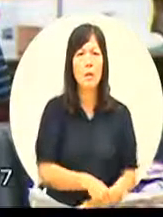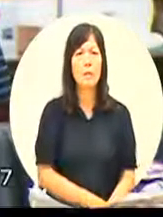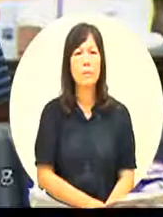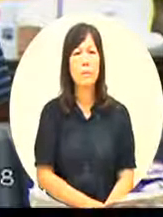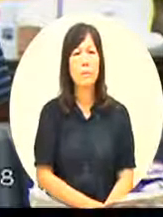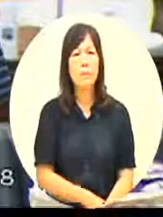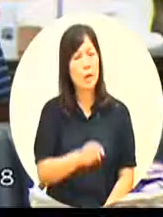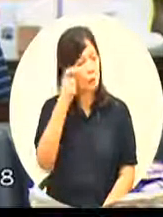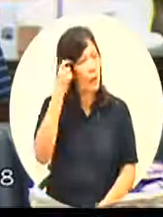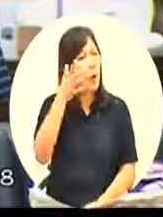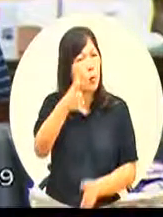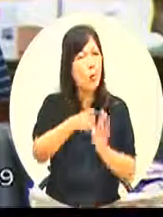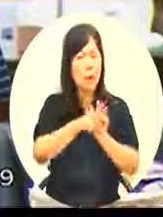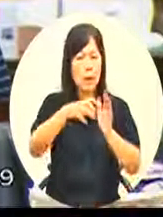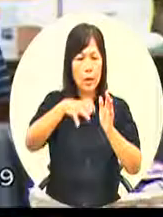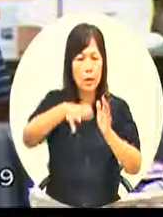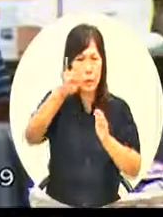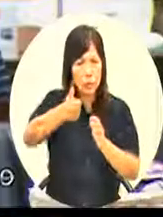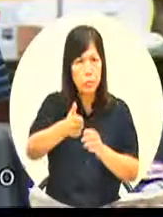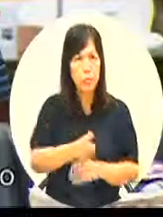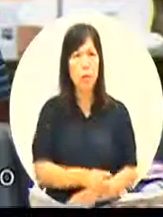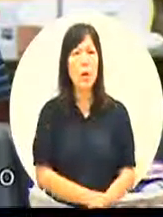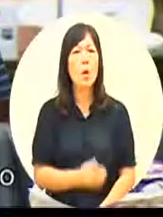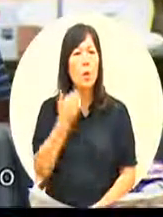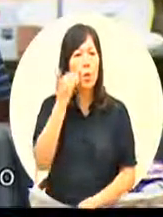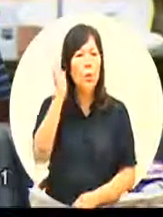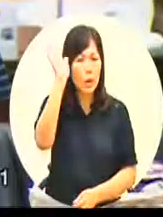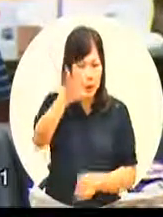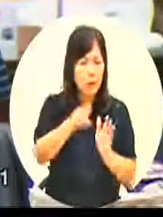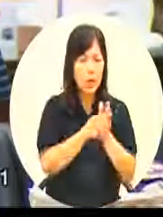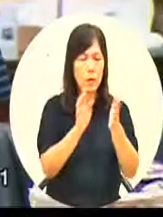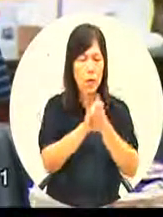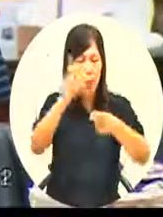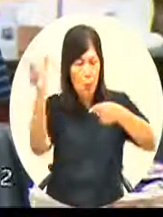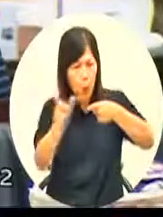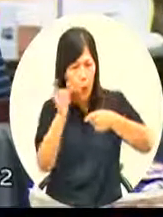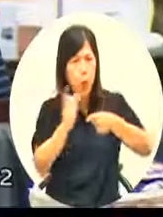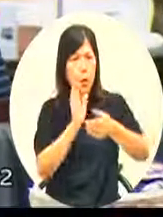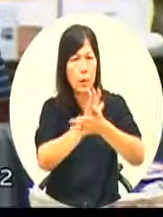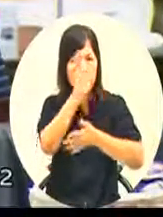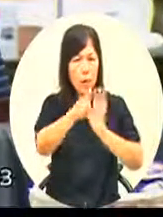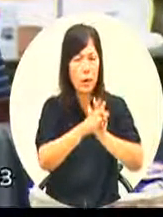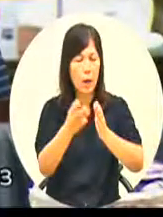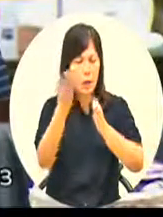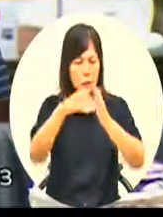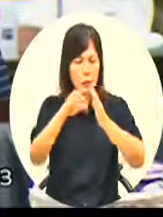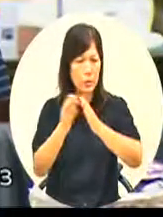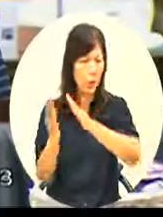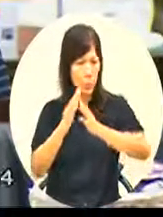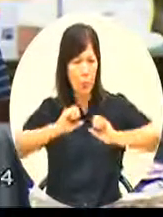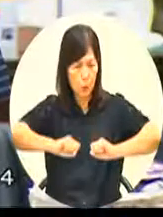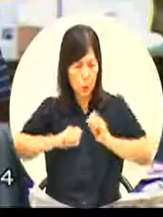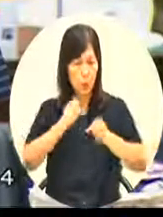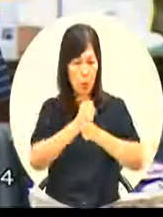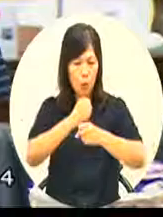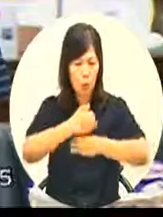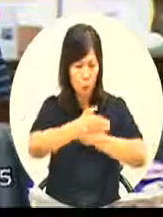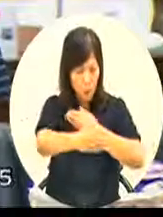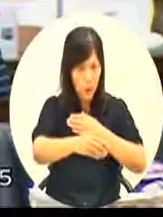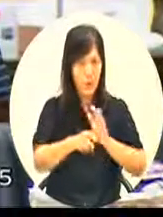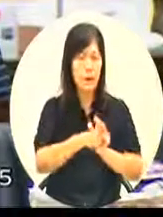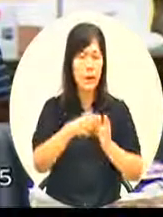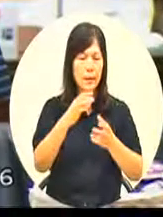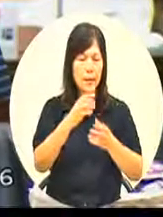分我想请教一下局长。那未来针对风灾过后整个校园复建的流程跟